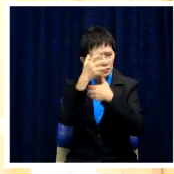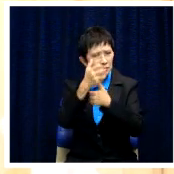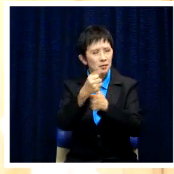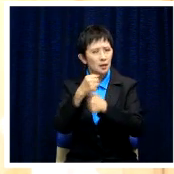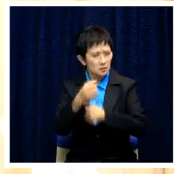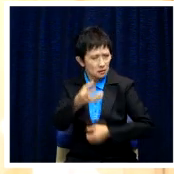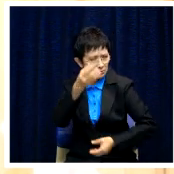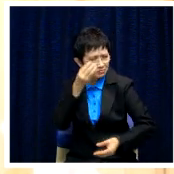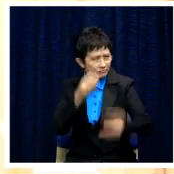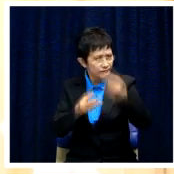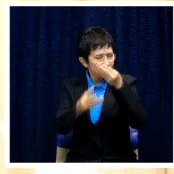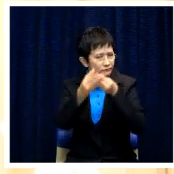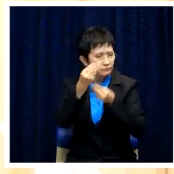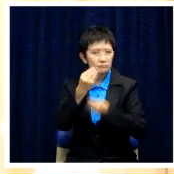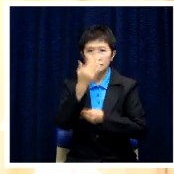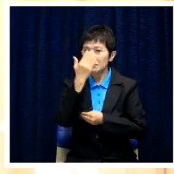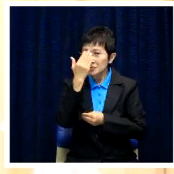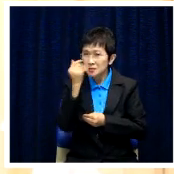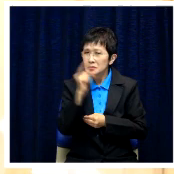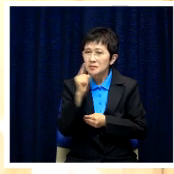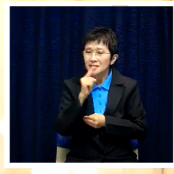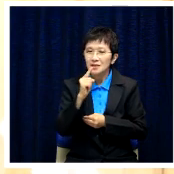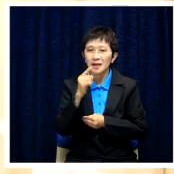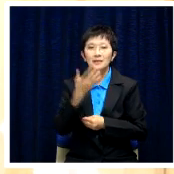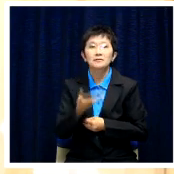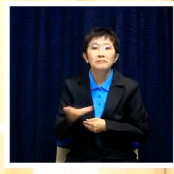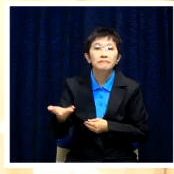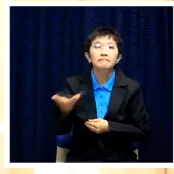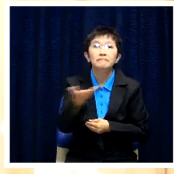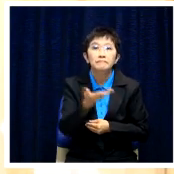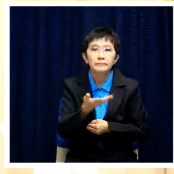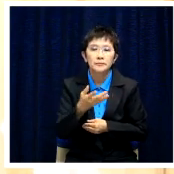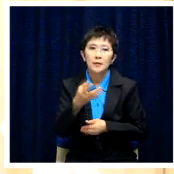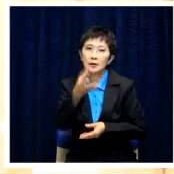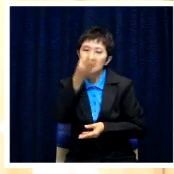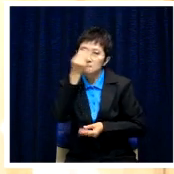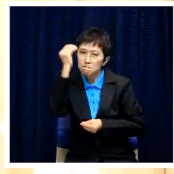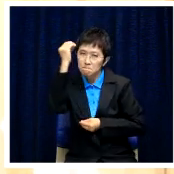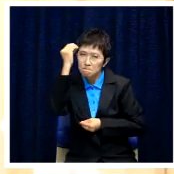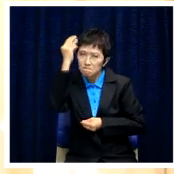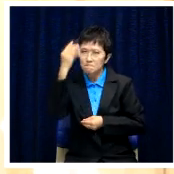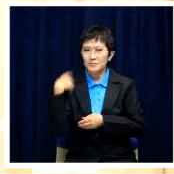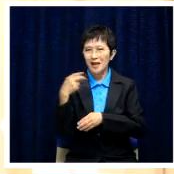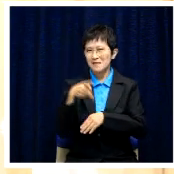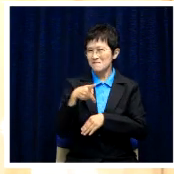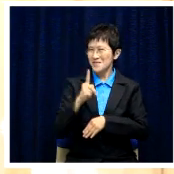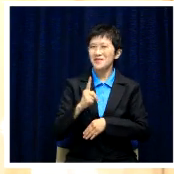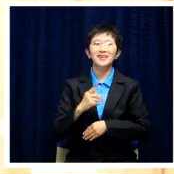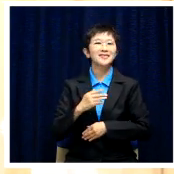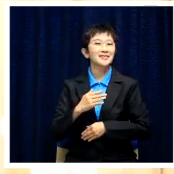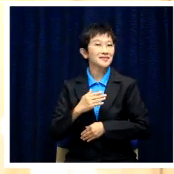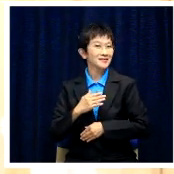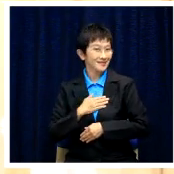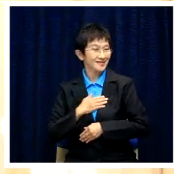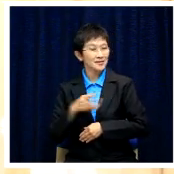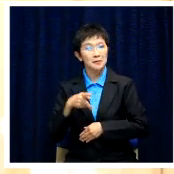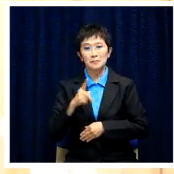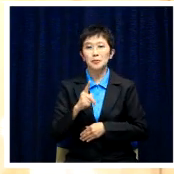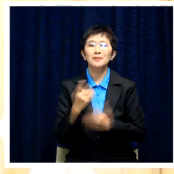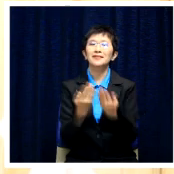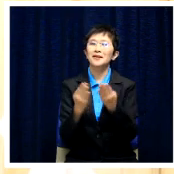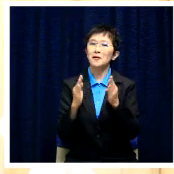รู้กันนะคะเพื่อที่คุณผู้ชมเนี่ยจะได้นำความรู้เอาไปใช้ให้เกิดประโยชน์แก่ตัวเองแก่ครอบ